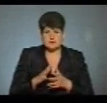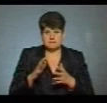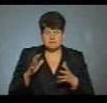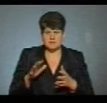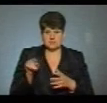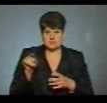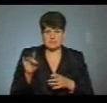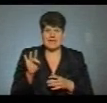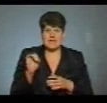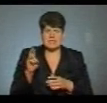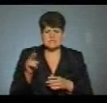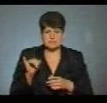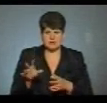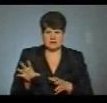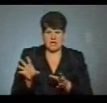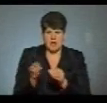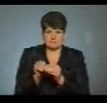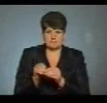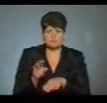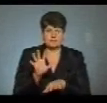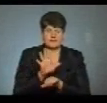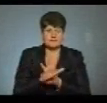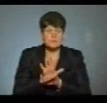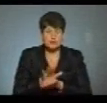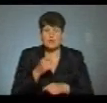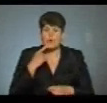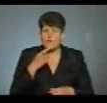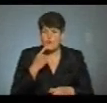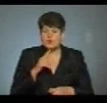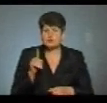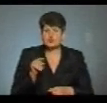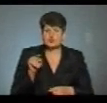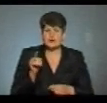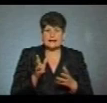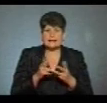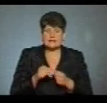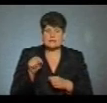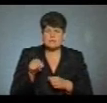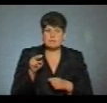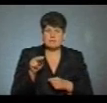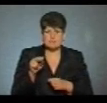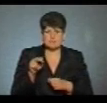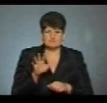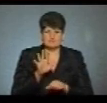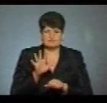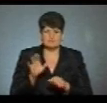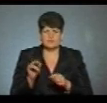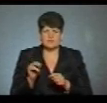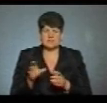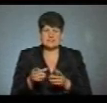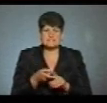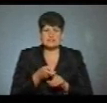рецепторів, до яких може прикріпитися вірус. Кажуть, знову ж таки, що кількість отого АПФ залежить ще від